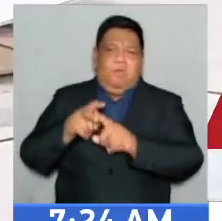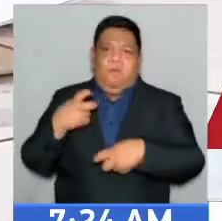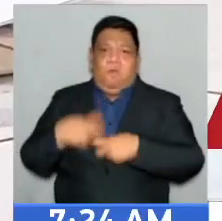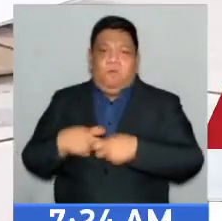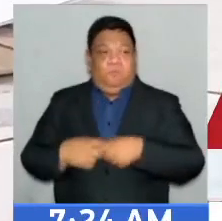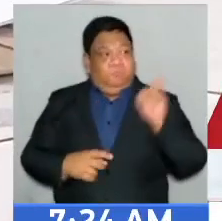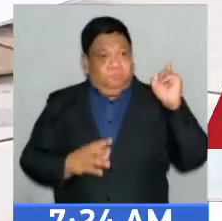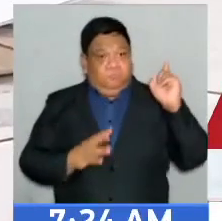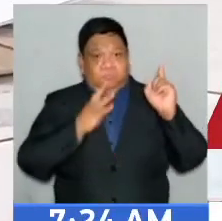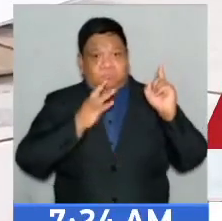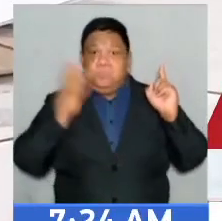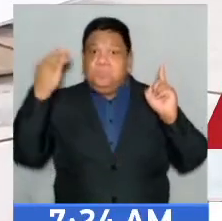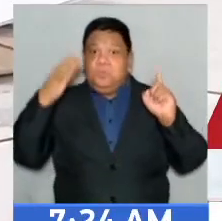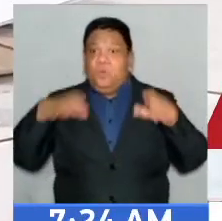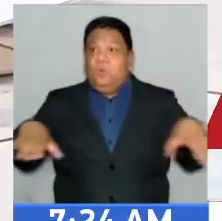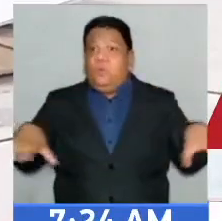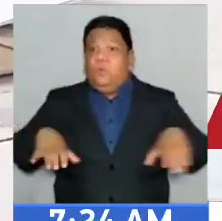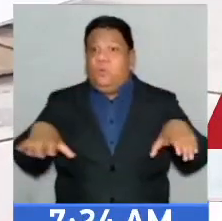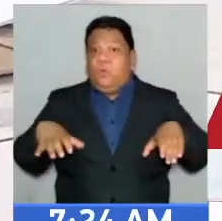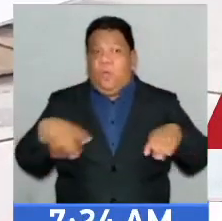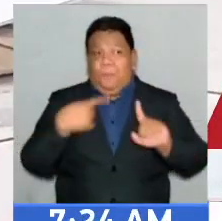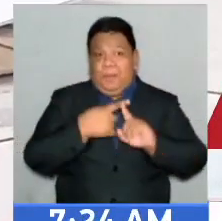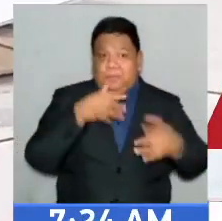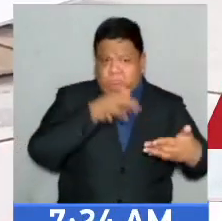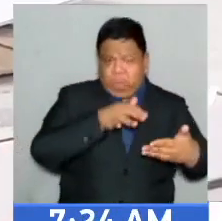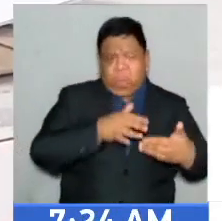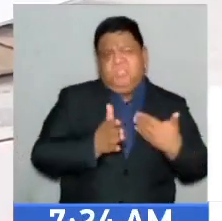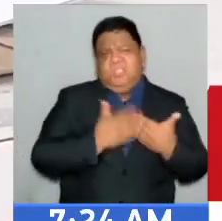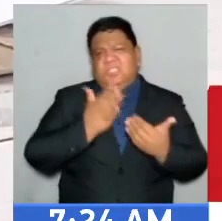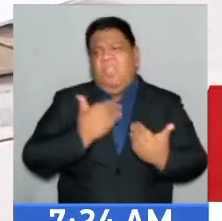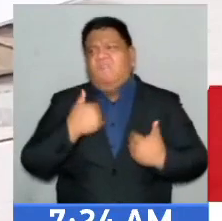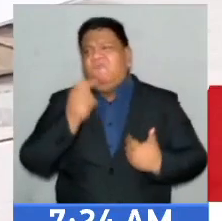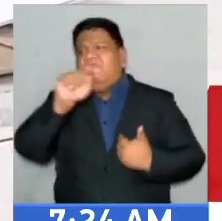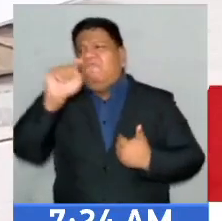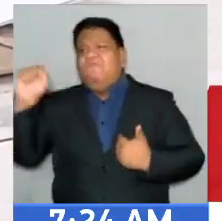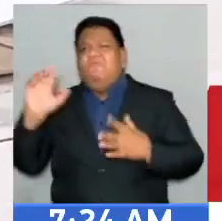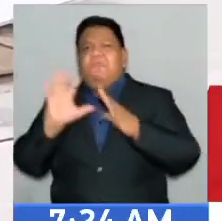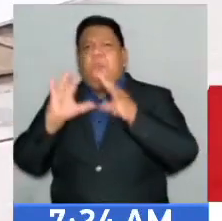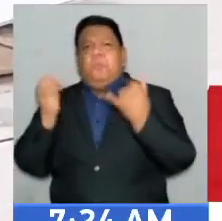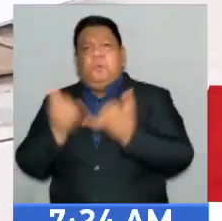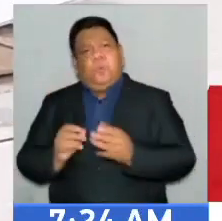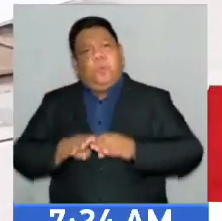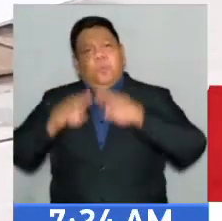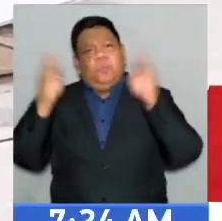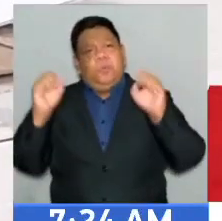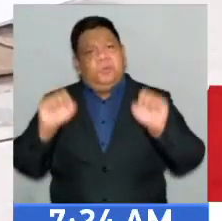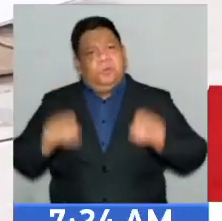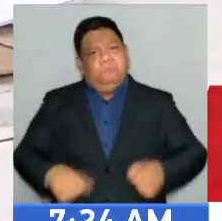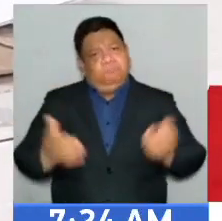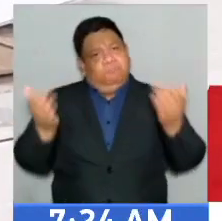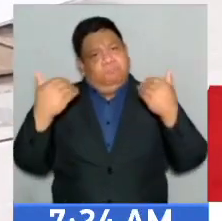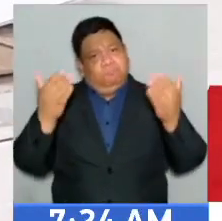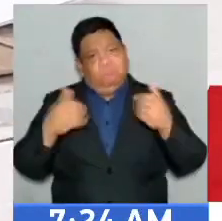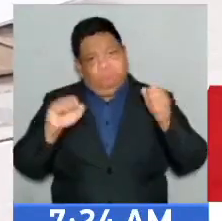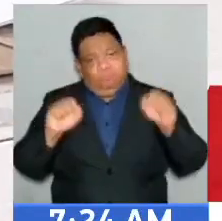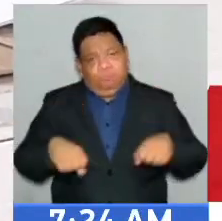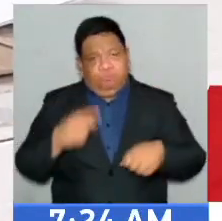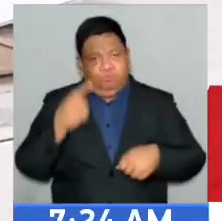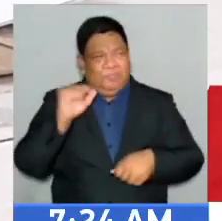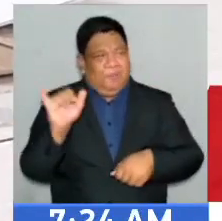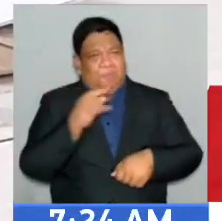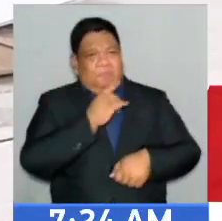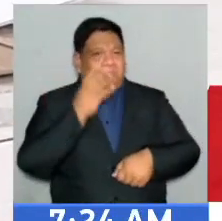Kasi may company naman po na open para sa mga tulad po namin before na nag-aaral.